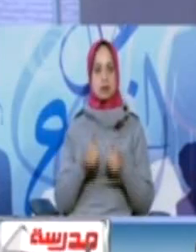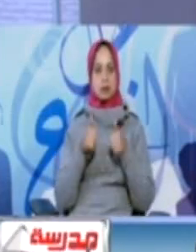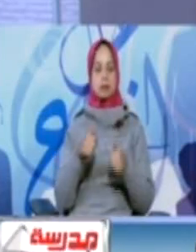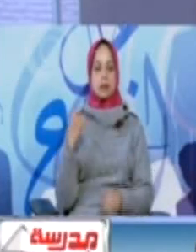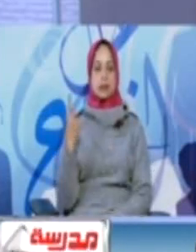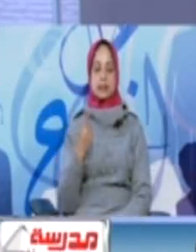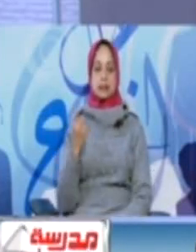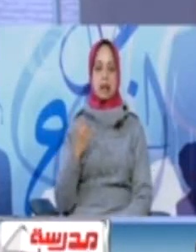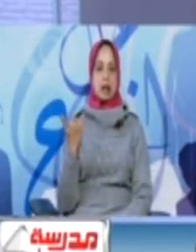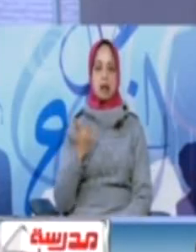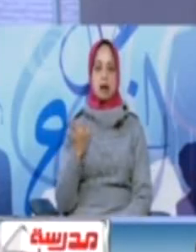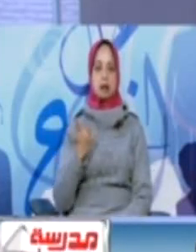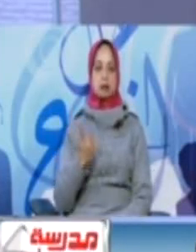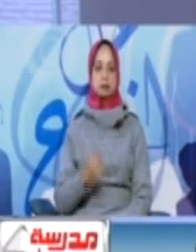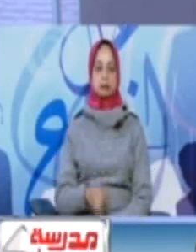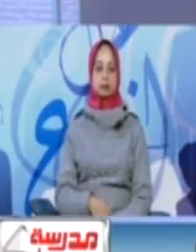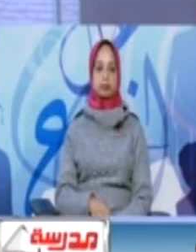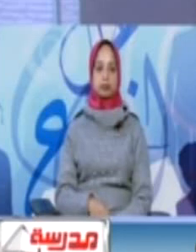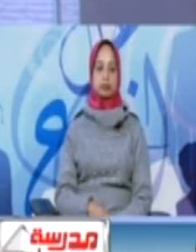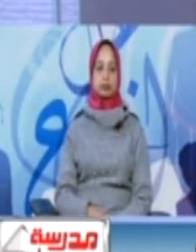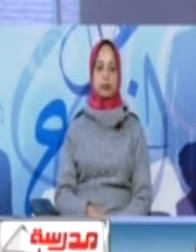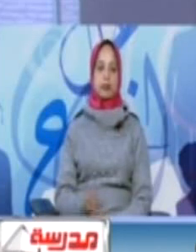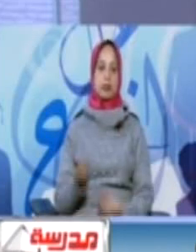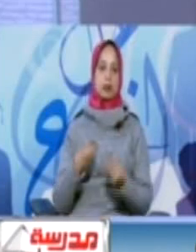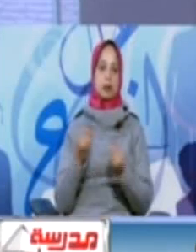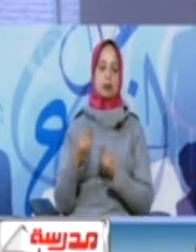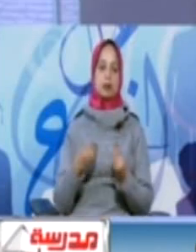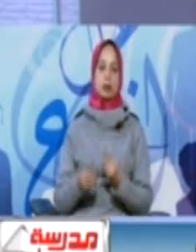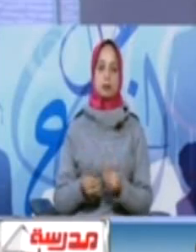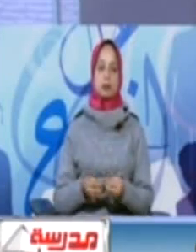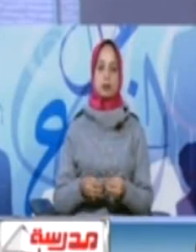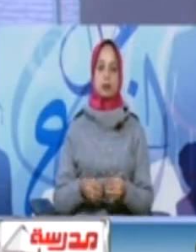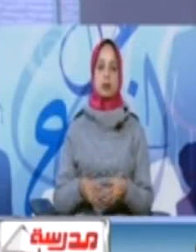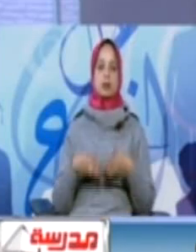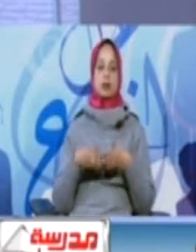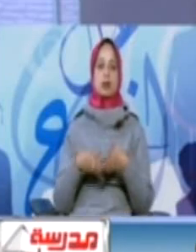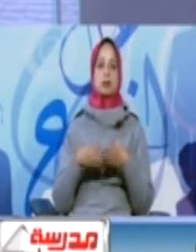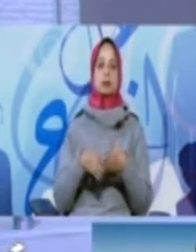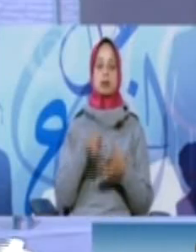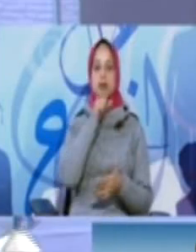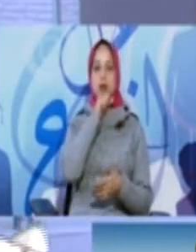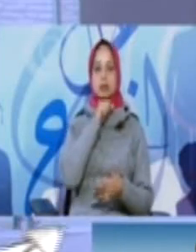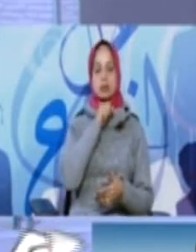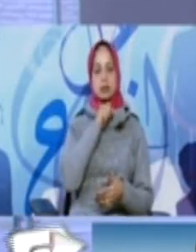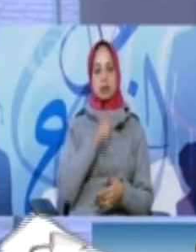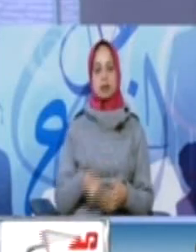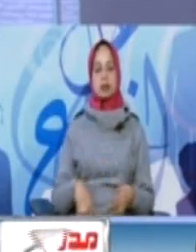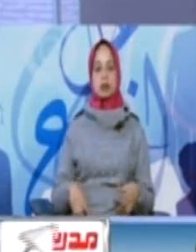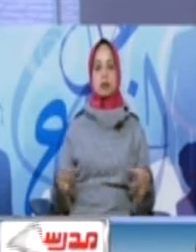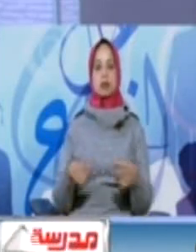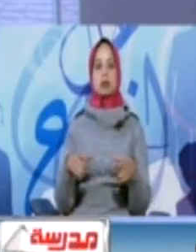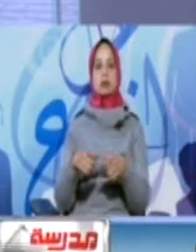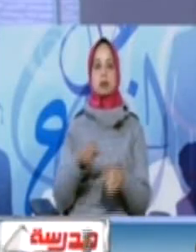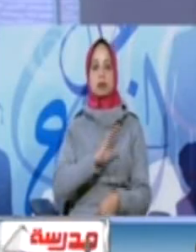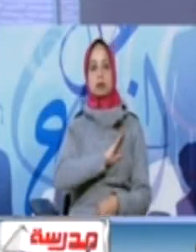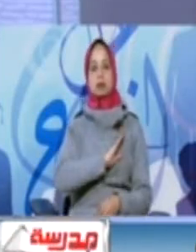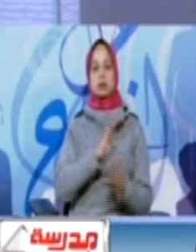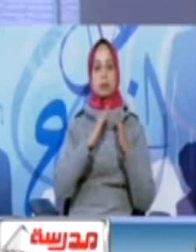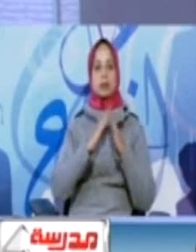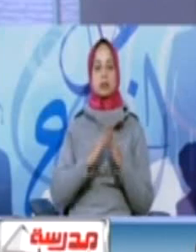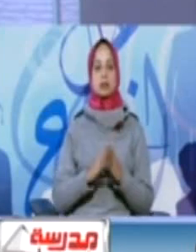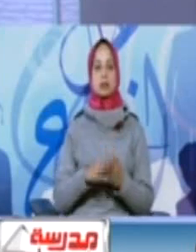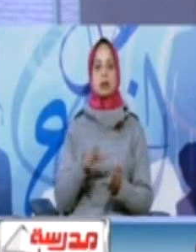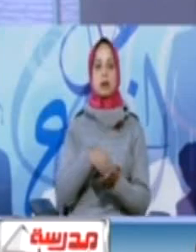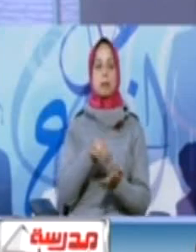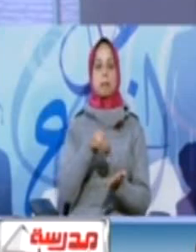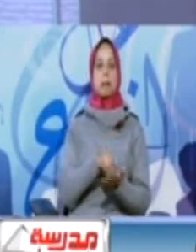جدا. العلاقه بين الحمله الفرنسيه وتكوين الجيش المصري. نقول بدا محمد علي في